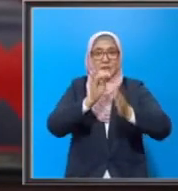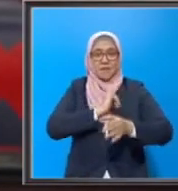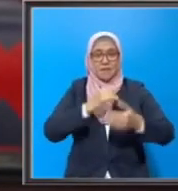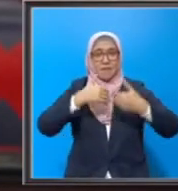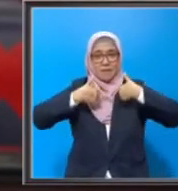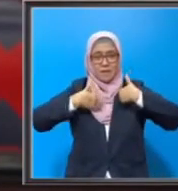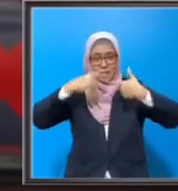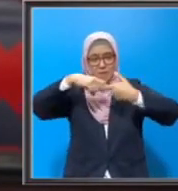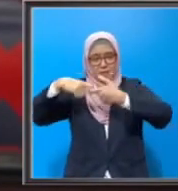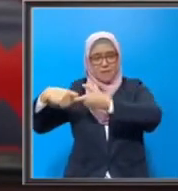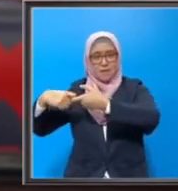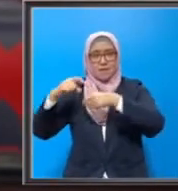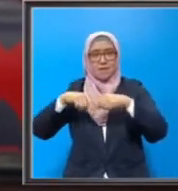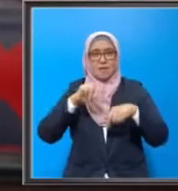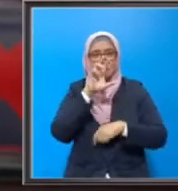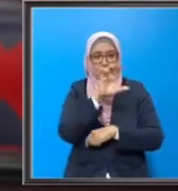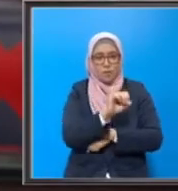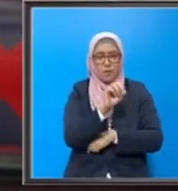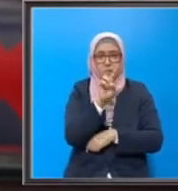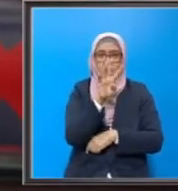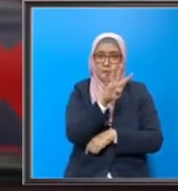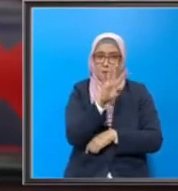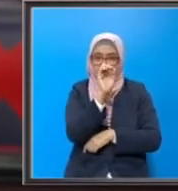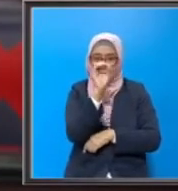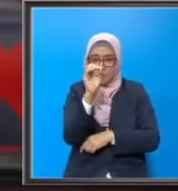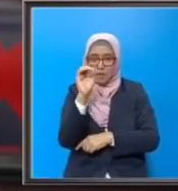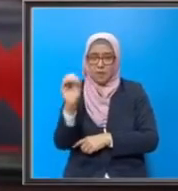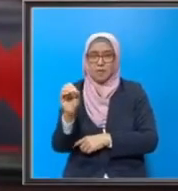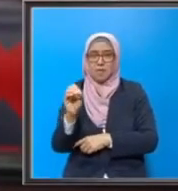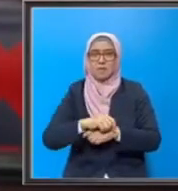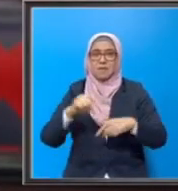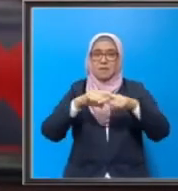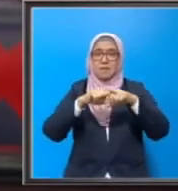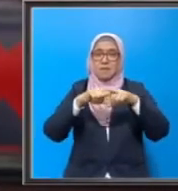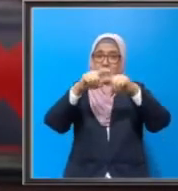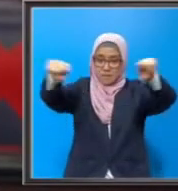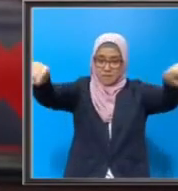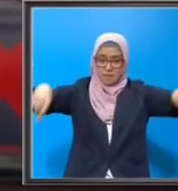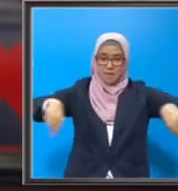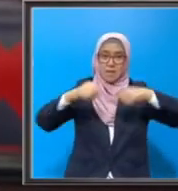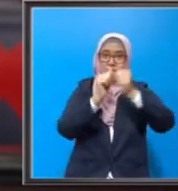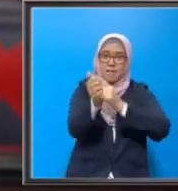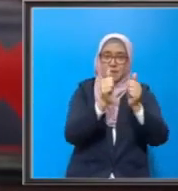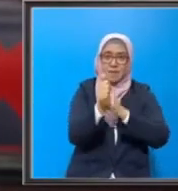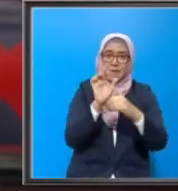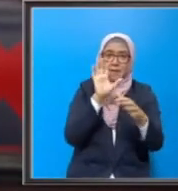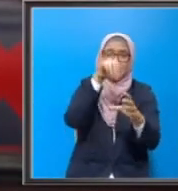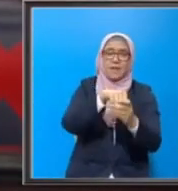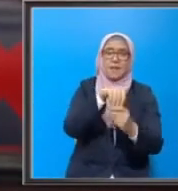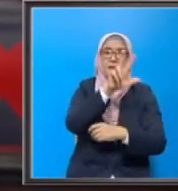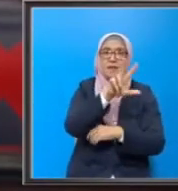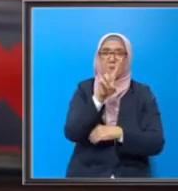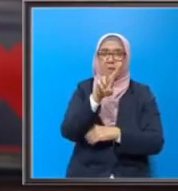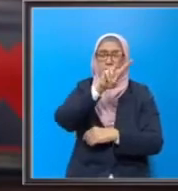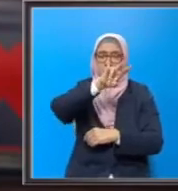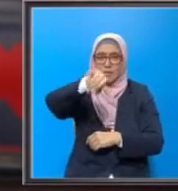kaitan dengan butiran kosong 286 sok-an yang melibatkan produk kan 32000000